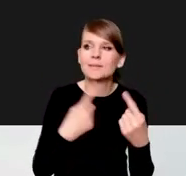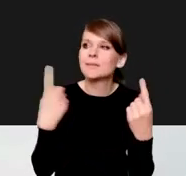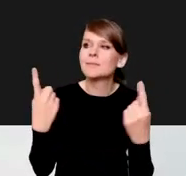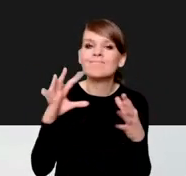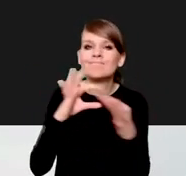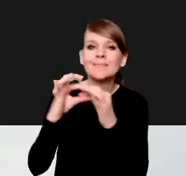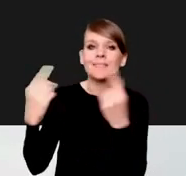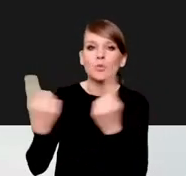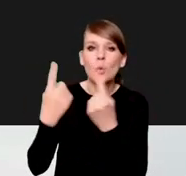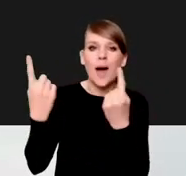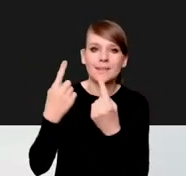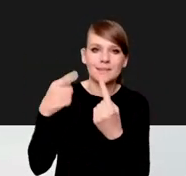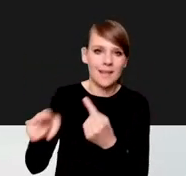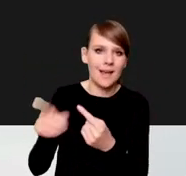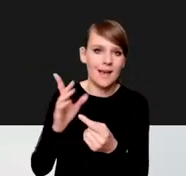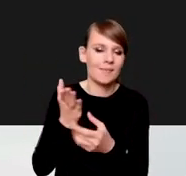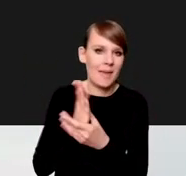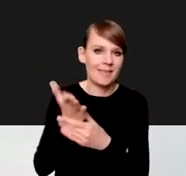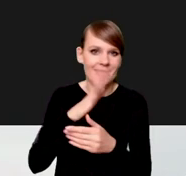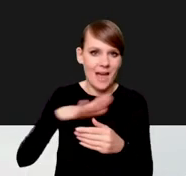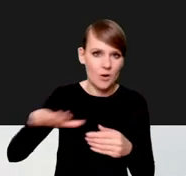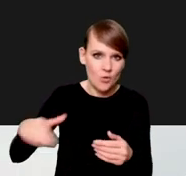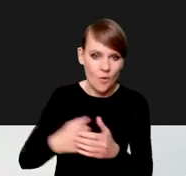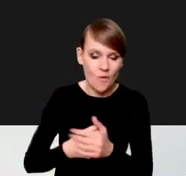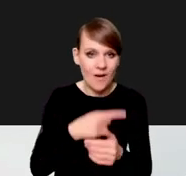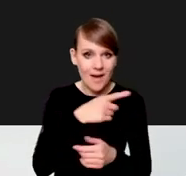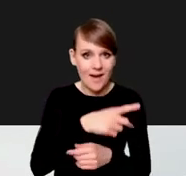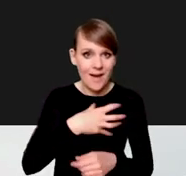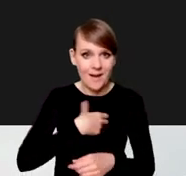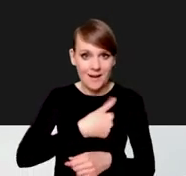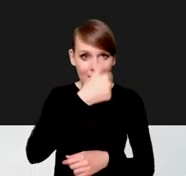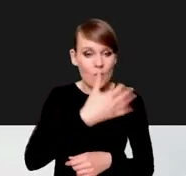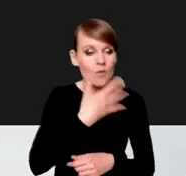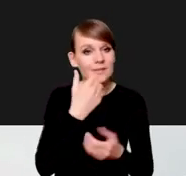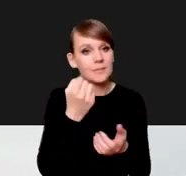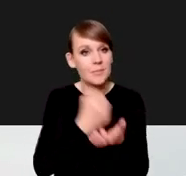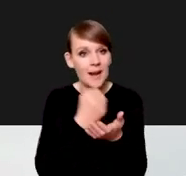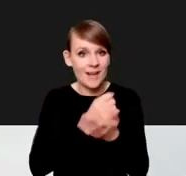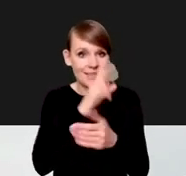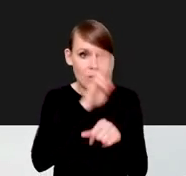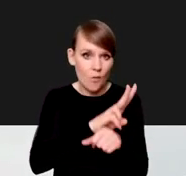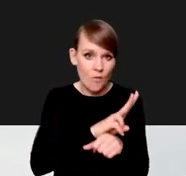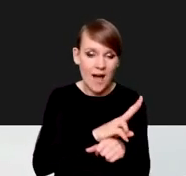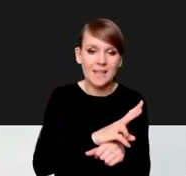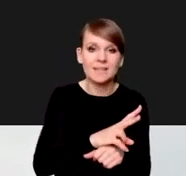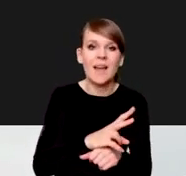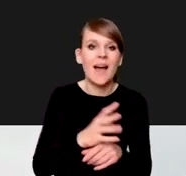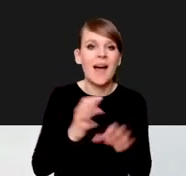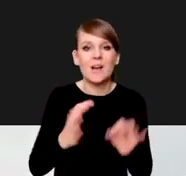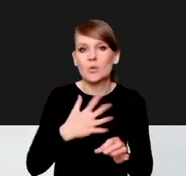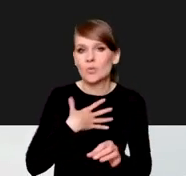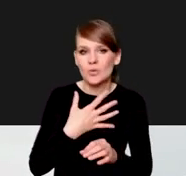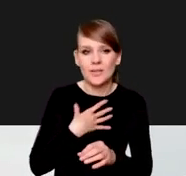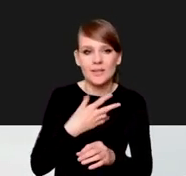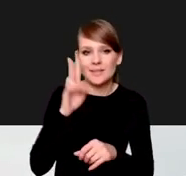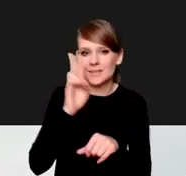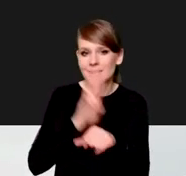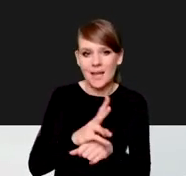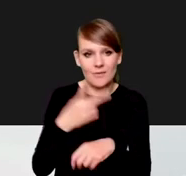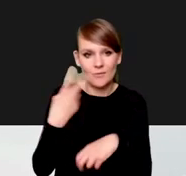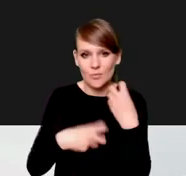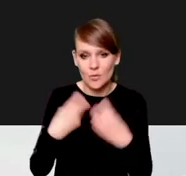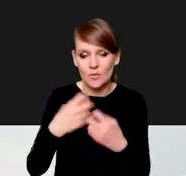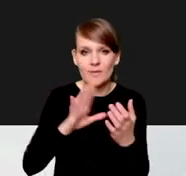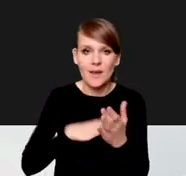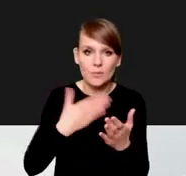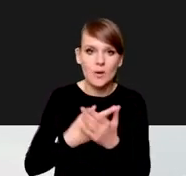międzynarodowych. Wspomniane zaufanie przez pana rektora jest dzisiaj mocno, bym powiedział, nadwyrężane, zwłaszcza jeśli chodzi o instytucje na przykład